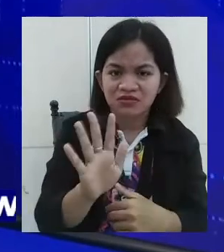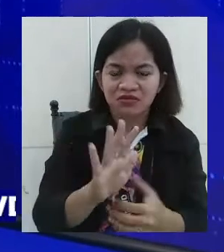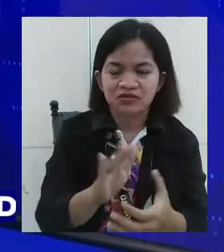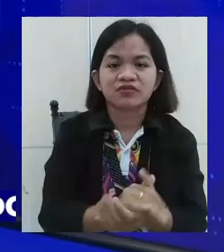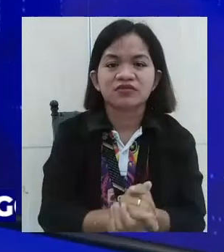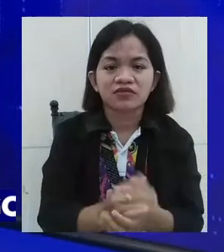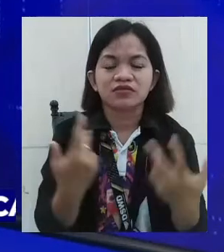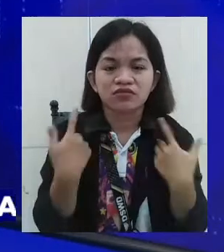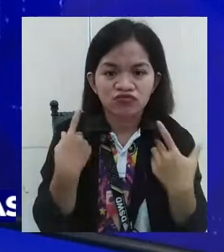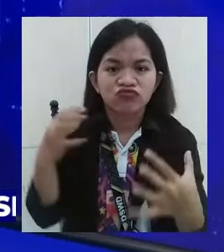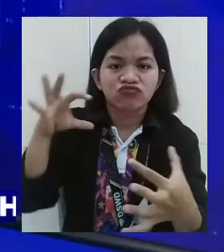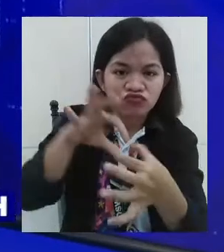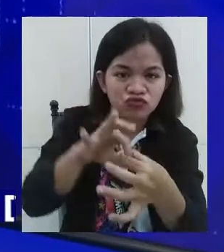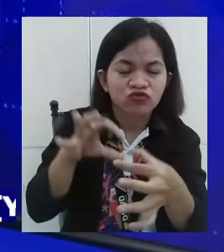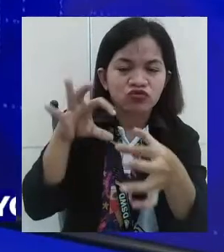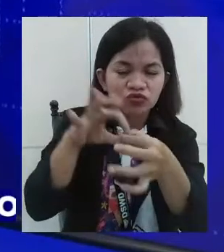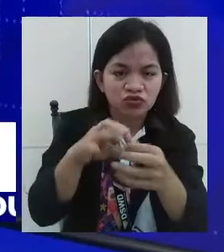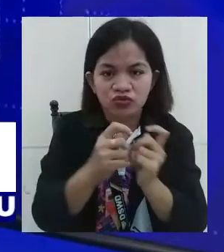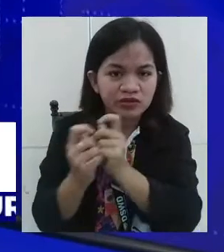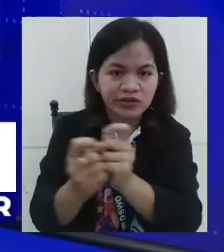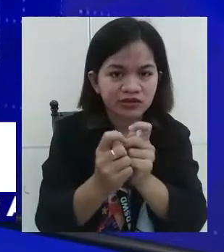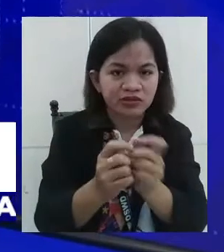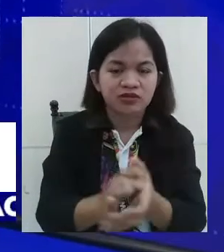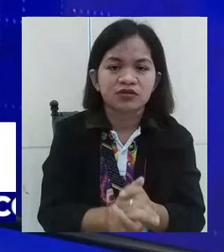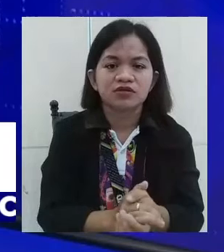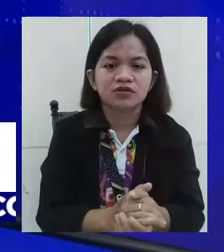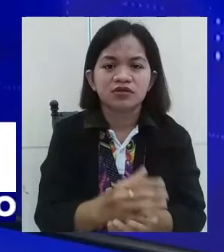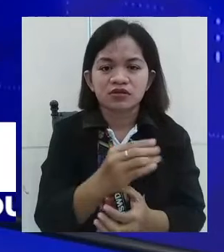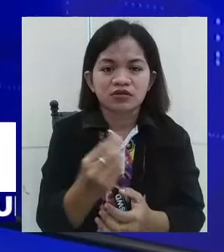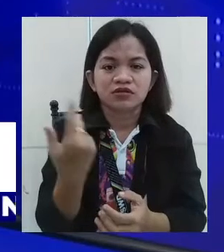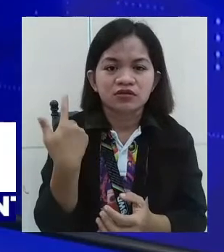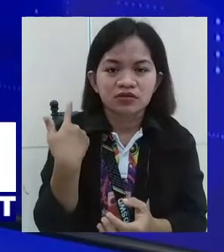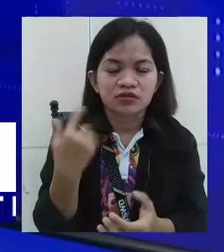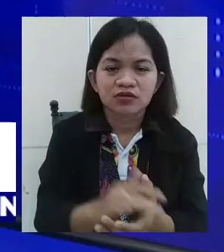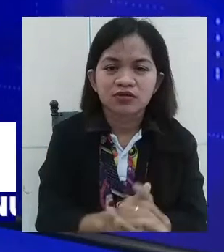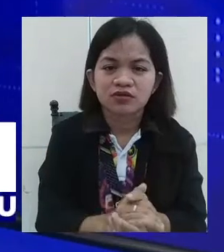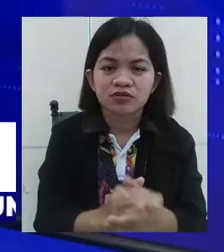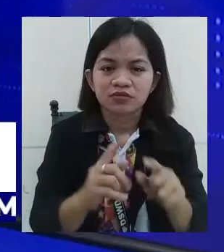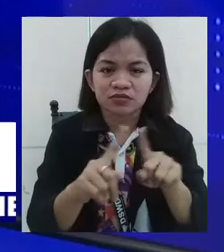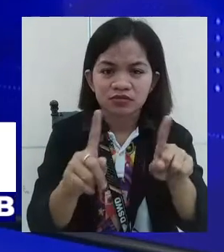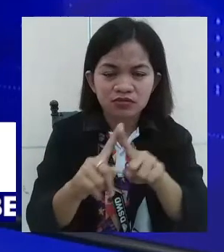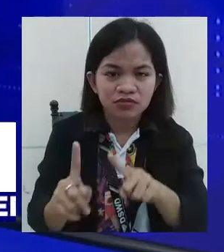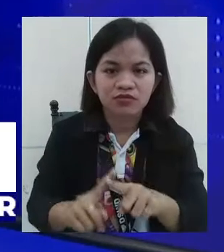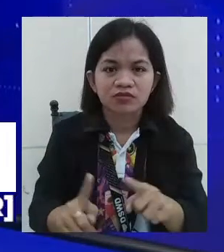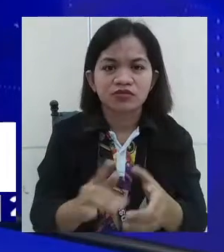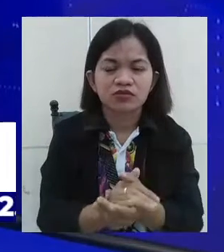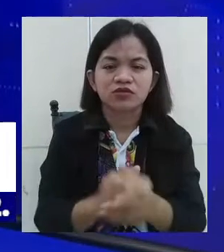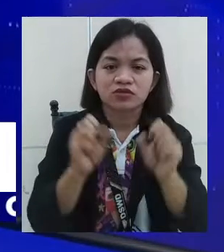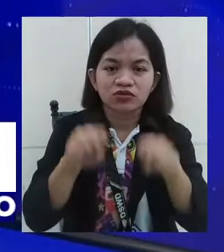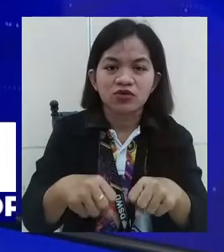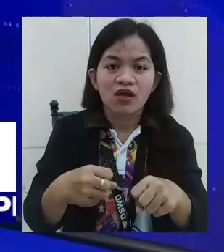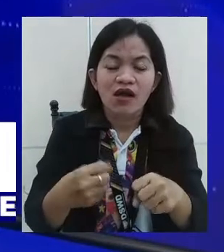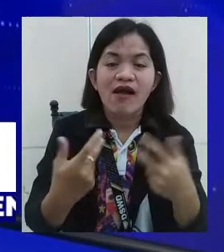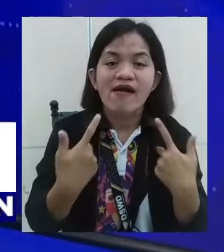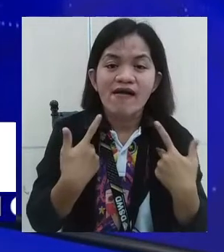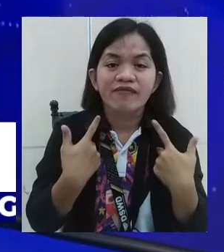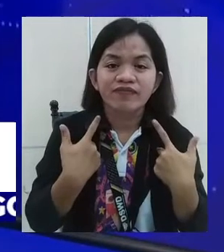any other civil society organizations or sectors, for as long as they have met the